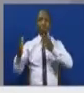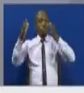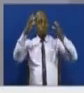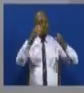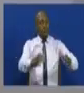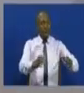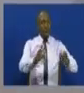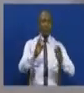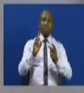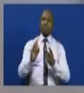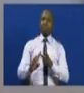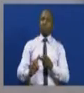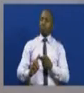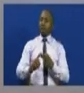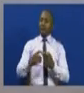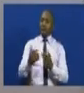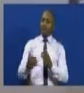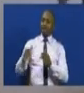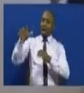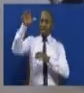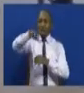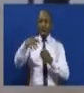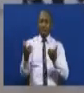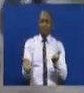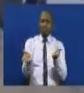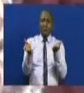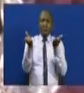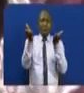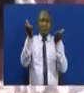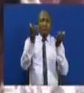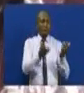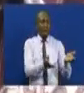Aweke anyanyue hapa, anyanyue na pale.